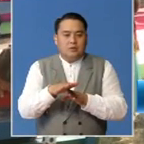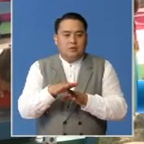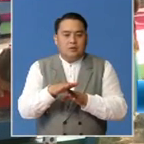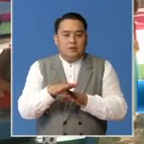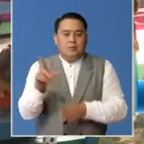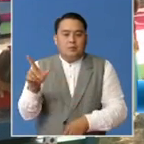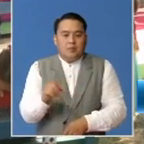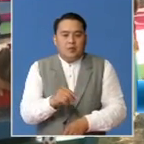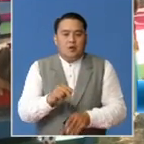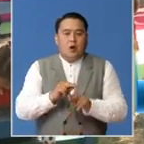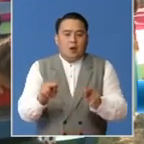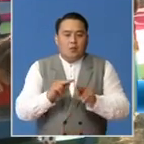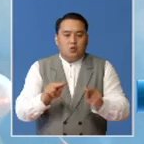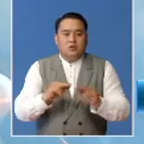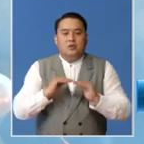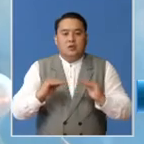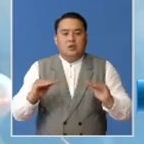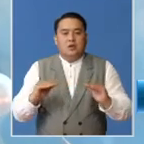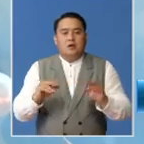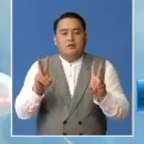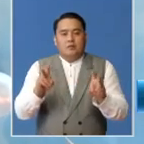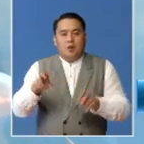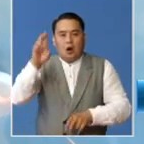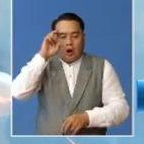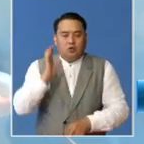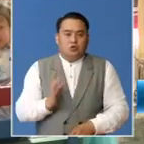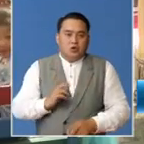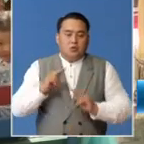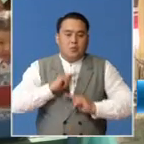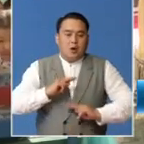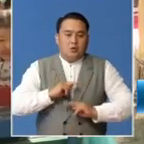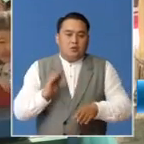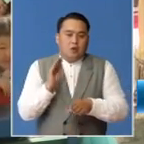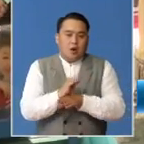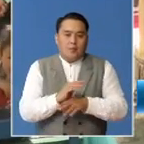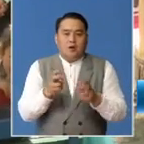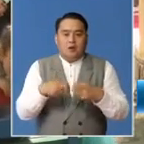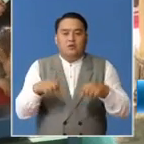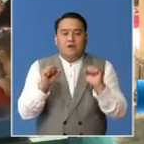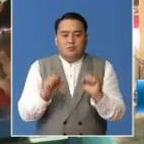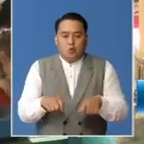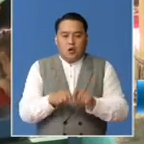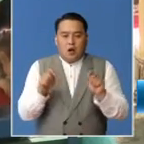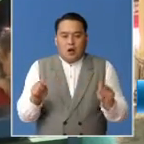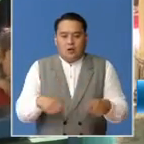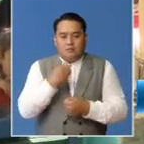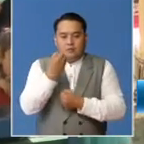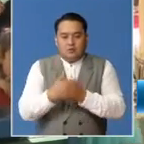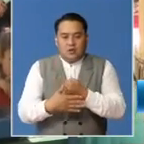прививания навыков определенных для детей. В рамках государственного частного партнерства будем дополнительно рассматривать возможности открытия таких